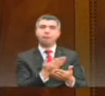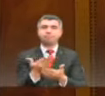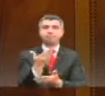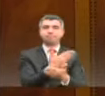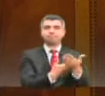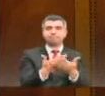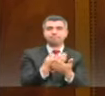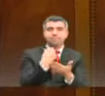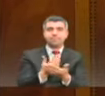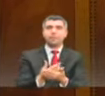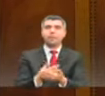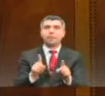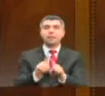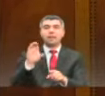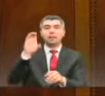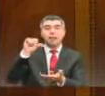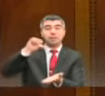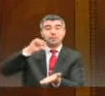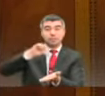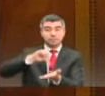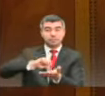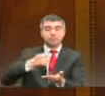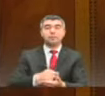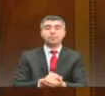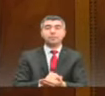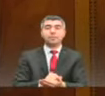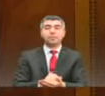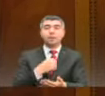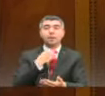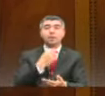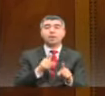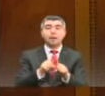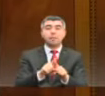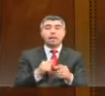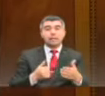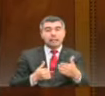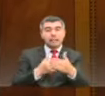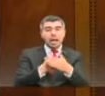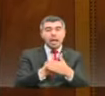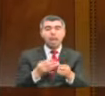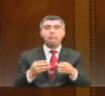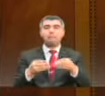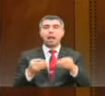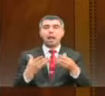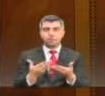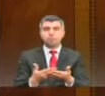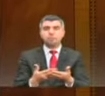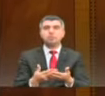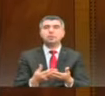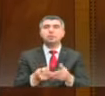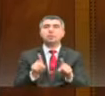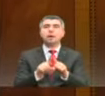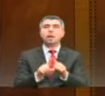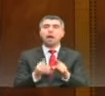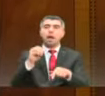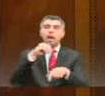القطب المطاري المحوري للدار البيضاء كقطب جهوي، بالإضافة إلى قطبي كل من الدخلة ومراكش، رفع الطاقة